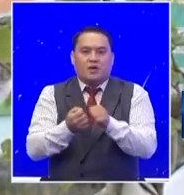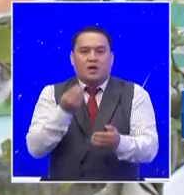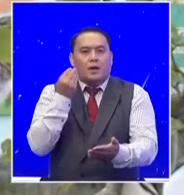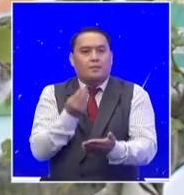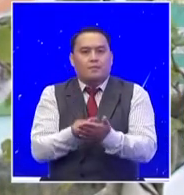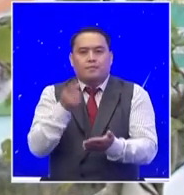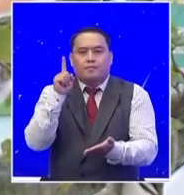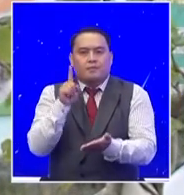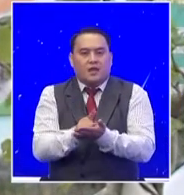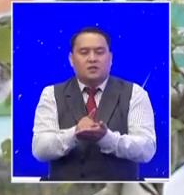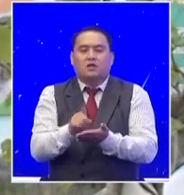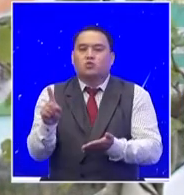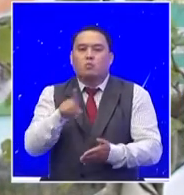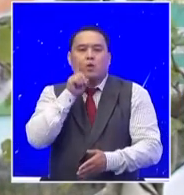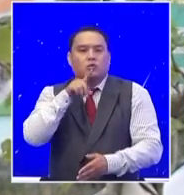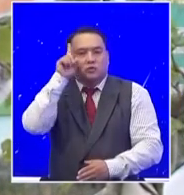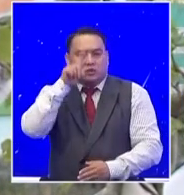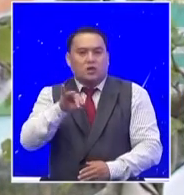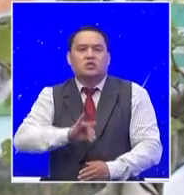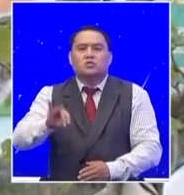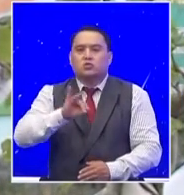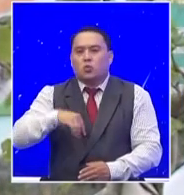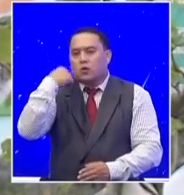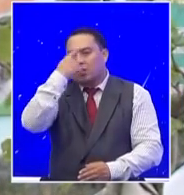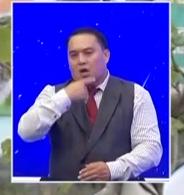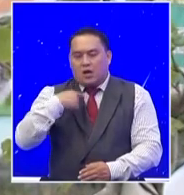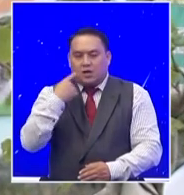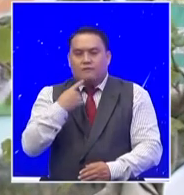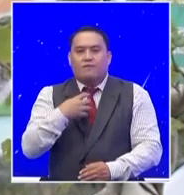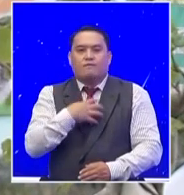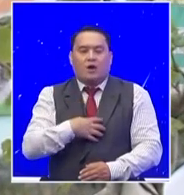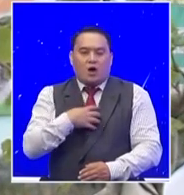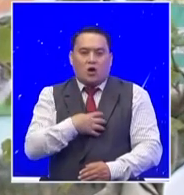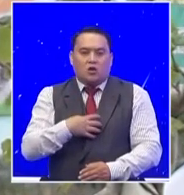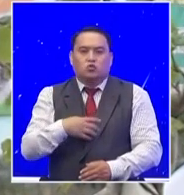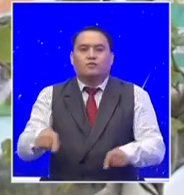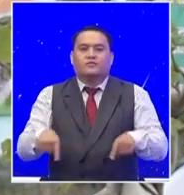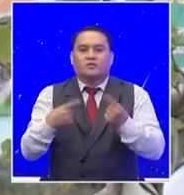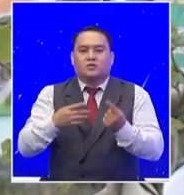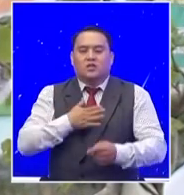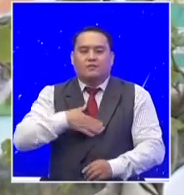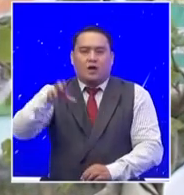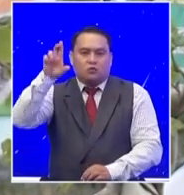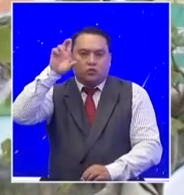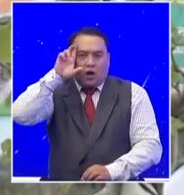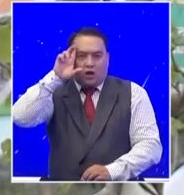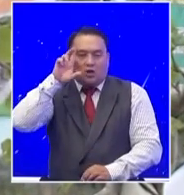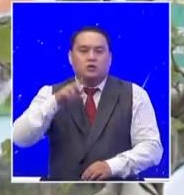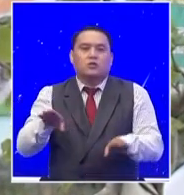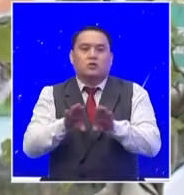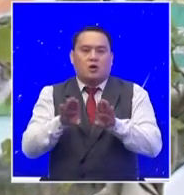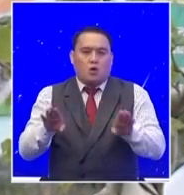священный долг. Необходимо, чтобы молодежь знала исторических личностей, сыгравших огромную роль в становлении нашего государства. И